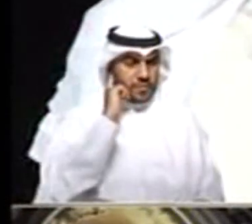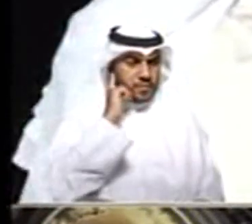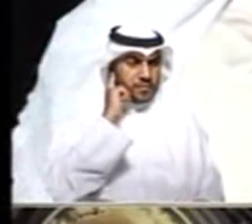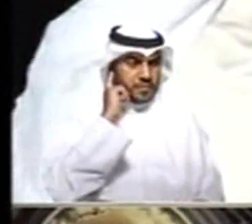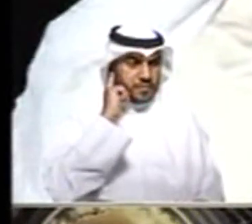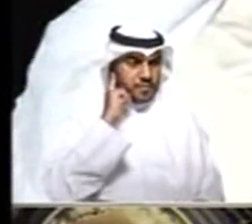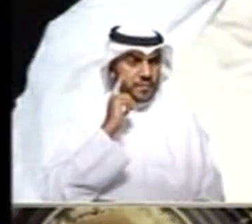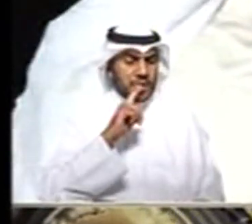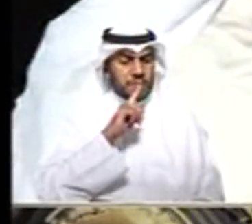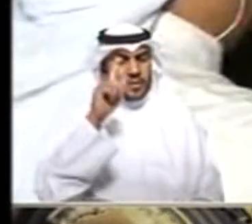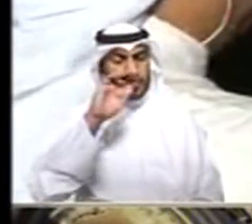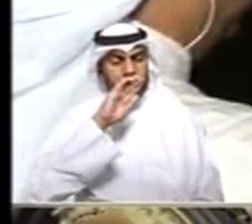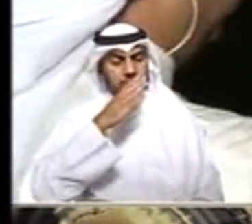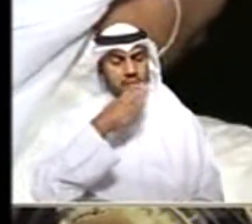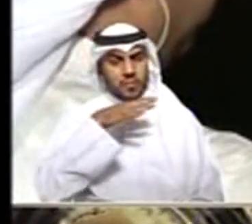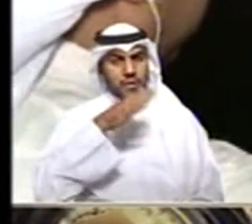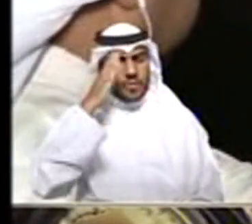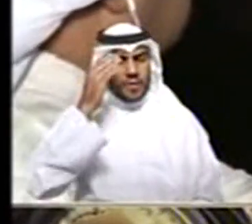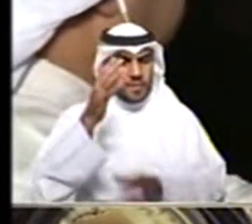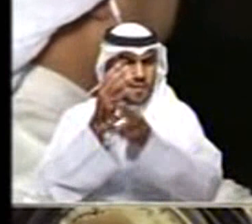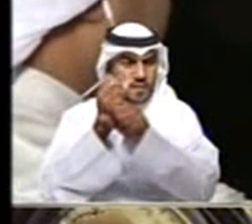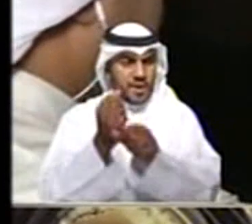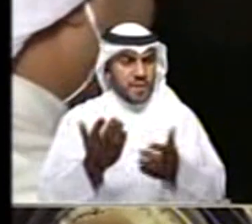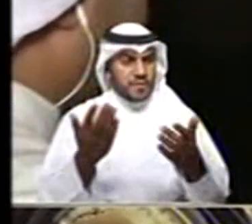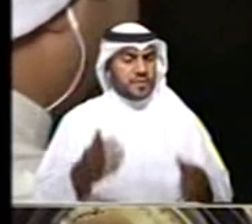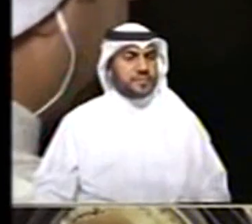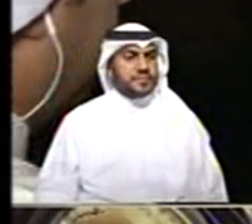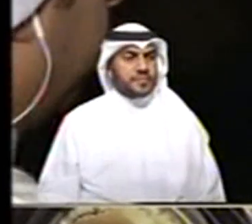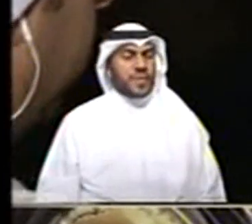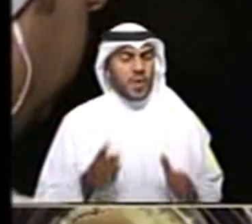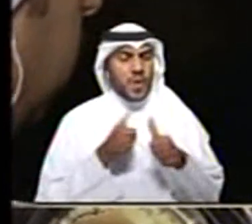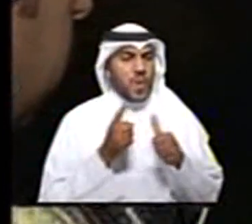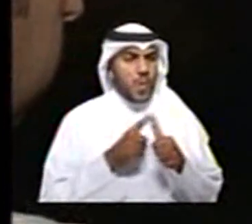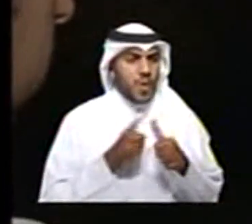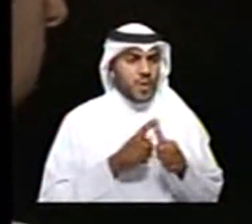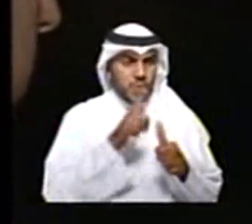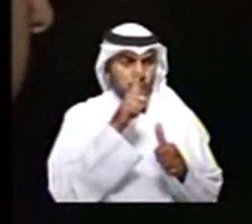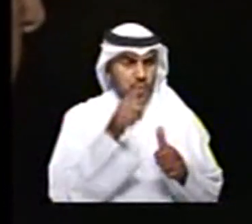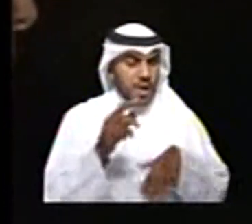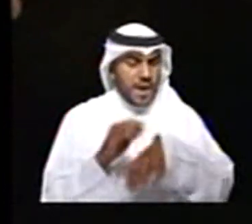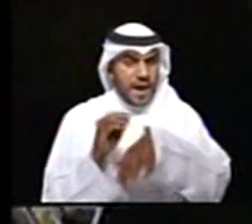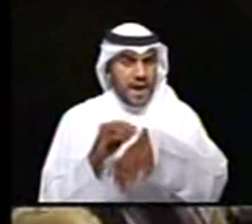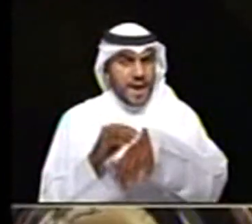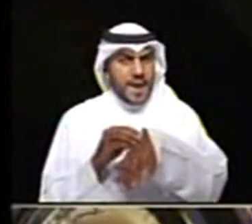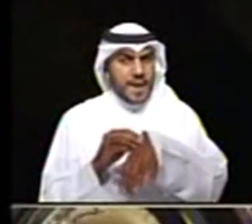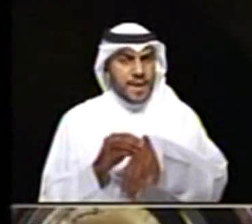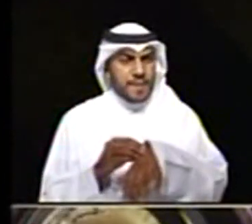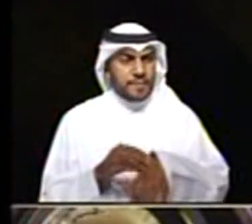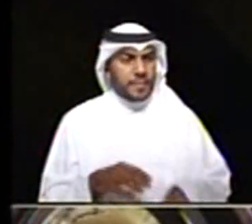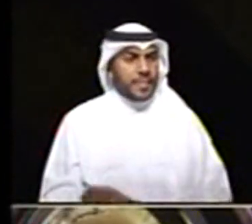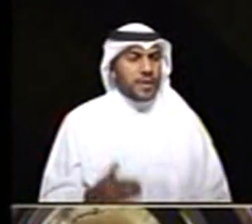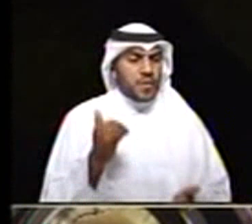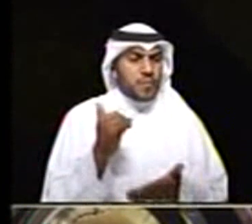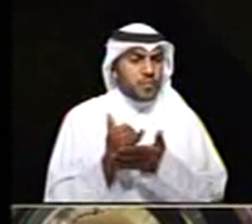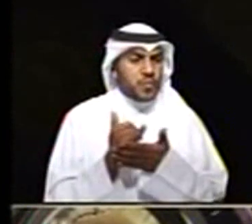رب العالمين، والصلاة والسلام على محمد وعلى آله وصحبه أجمعين. أولا، بناء على تعليمات سمو رئيس مجلس الوزراء